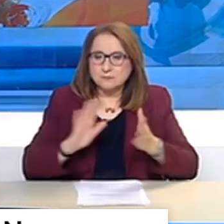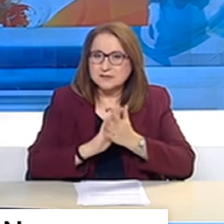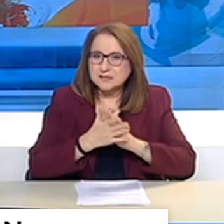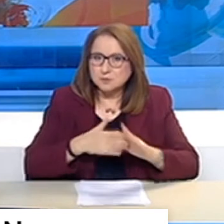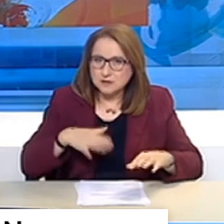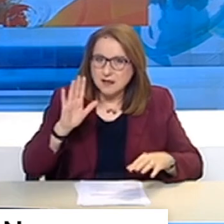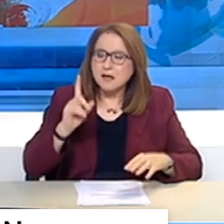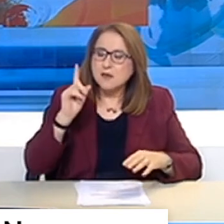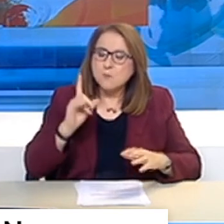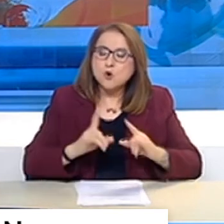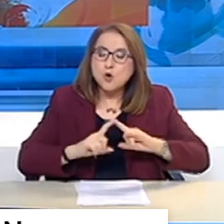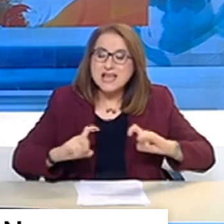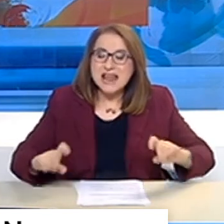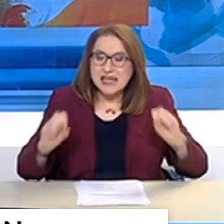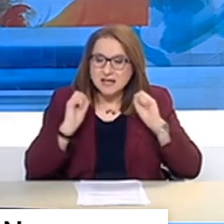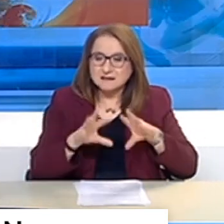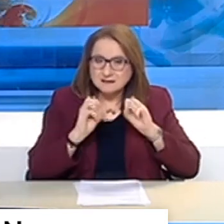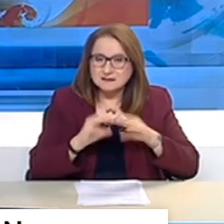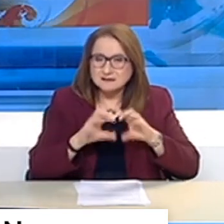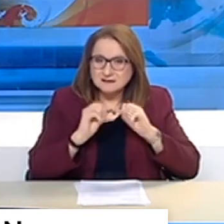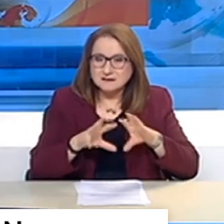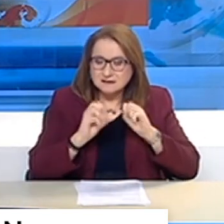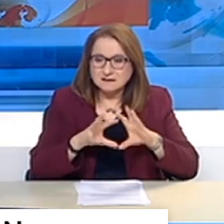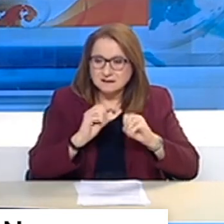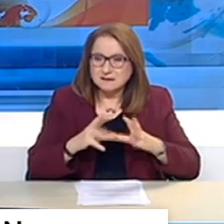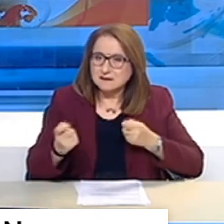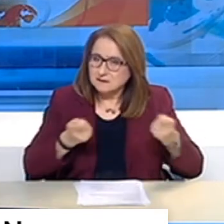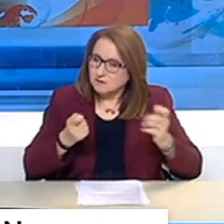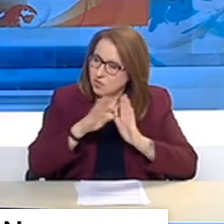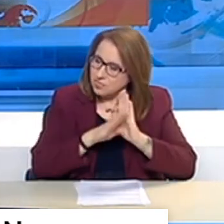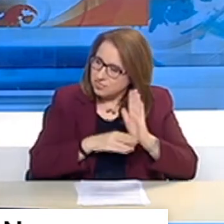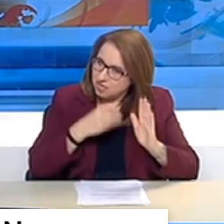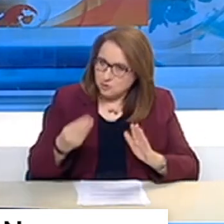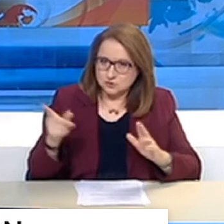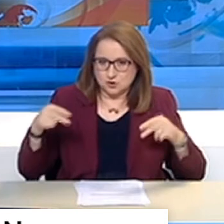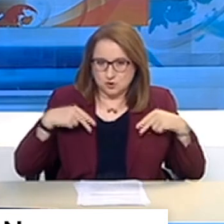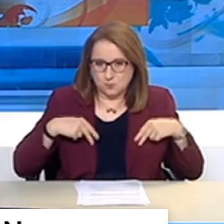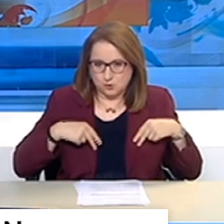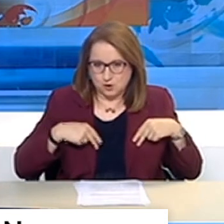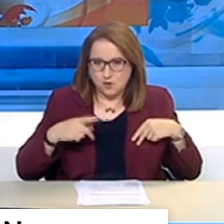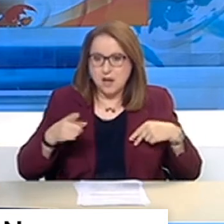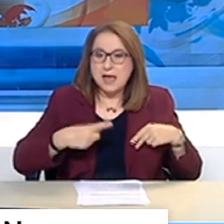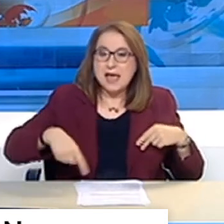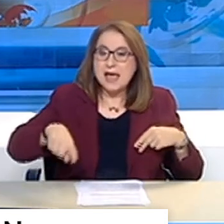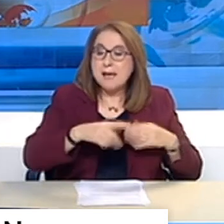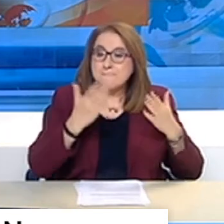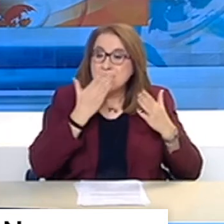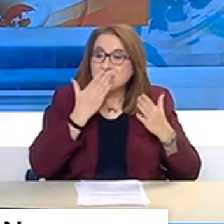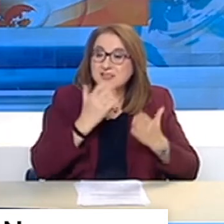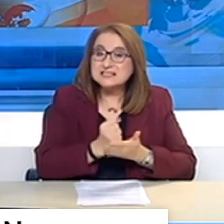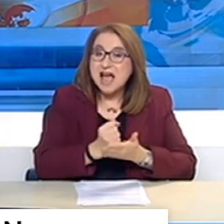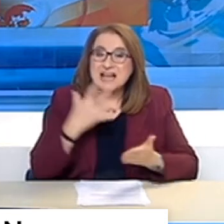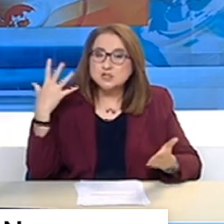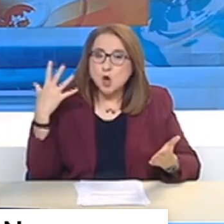κάλυψη της ύλης στη βάση οδηγιών του Ινστιτούτου Εκπαιδευτικής Πολιτικής. Η αξιολόγηση των μαθητών θα γίνει βάση